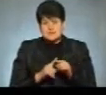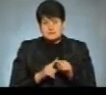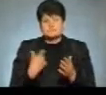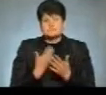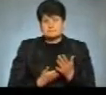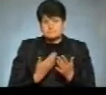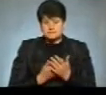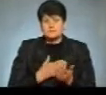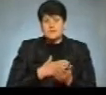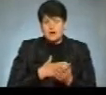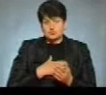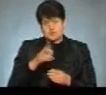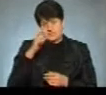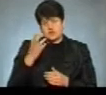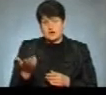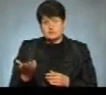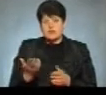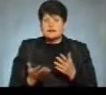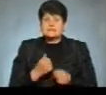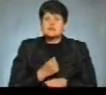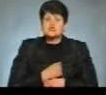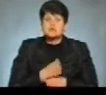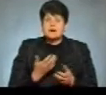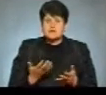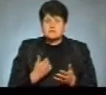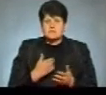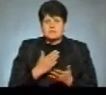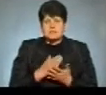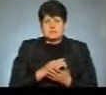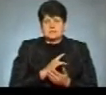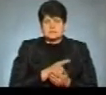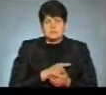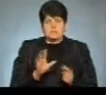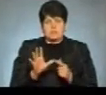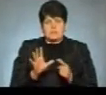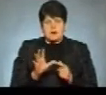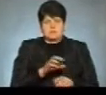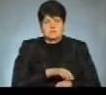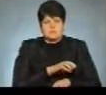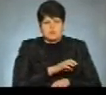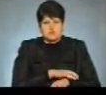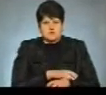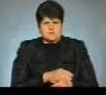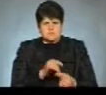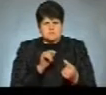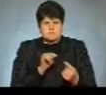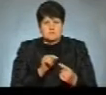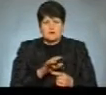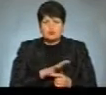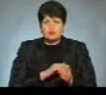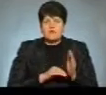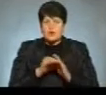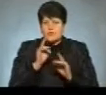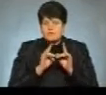атрибутів нашої державності. Але, на жаль, ми мали сильну п'яту колону, комуністичну, комуністи, які були в Верховній